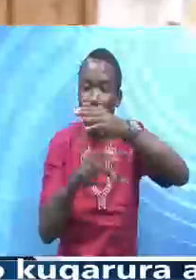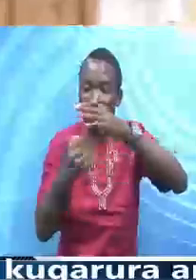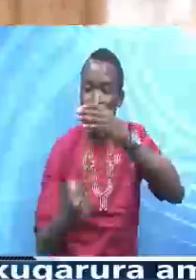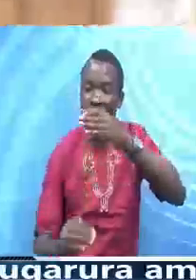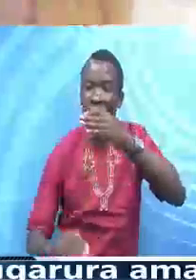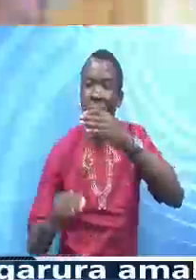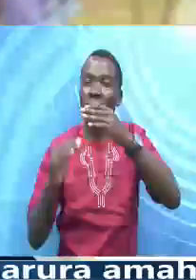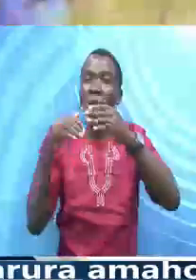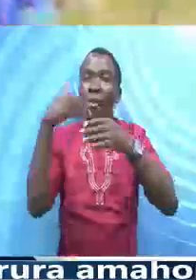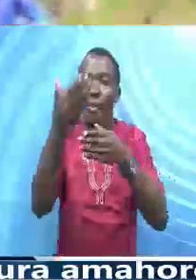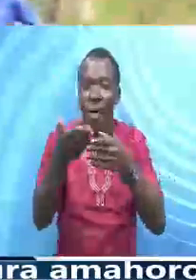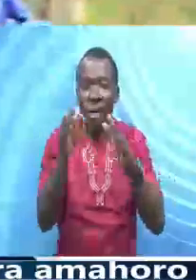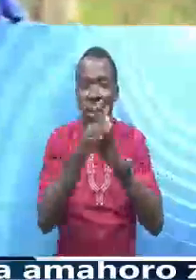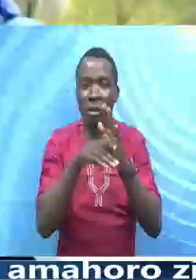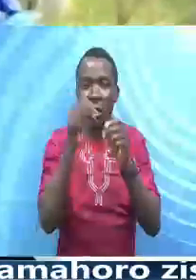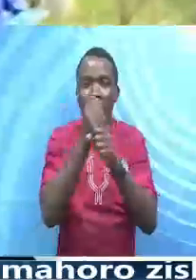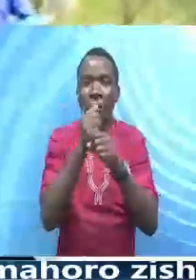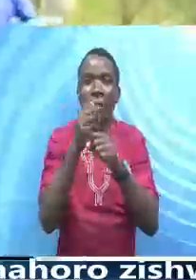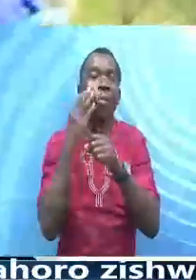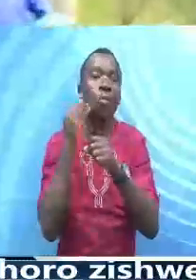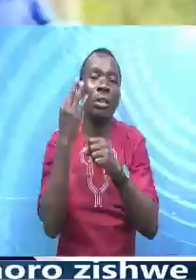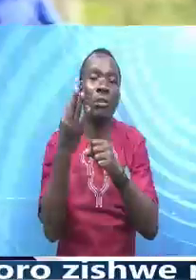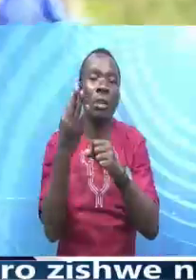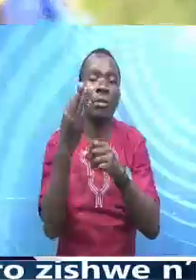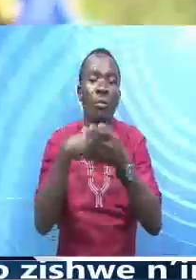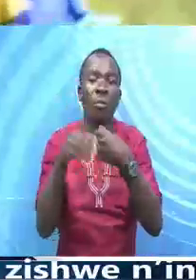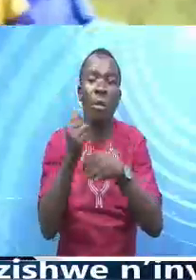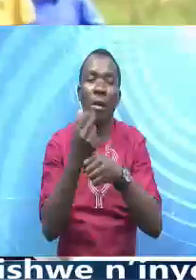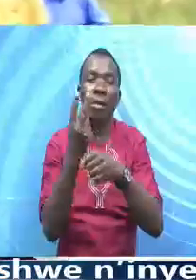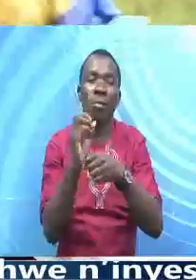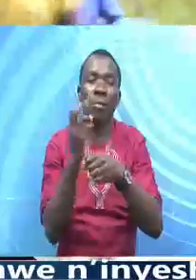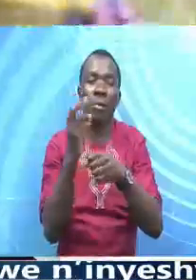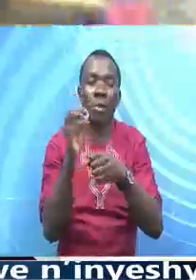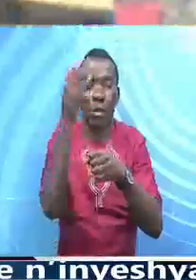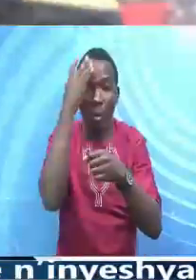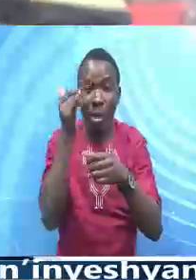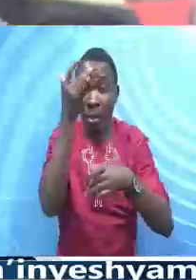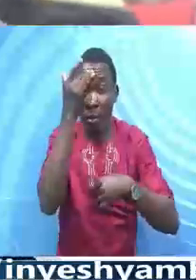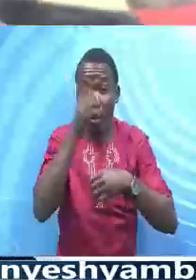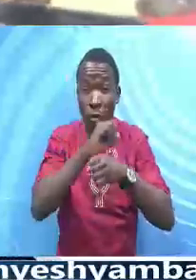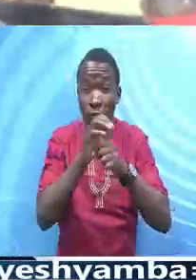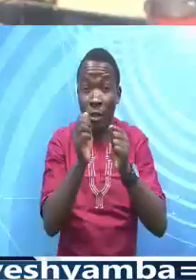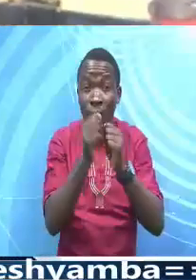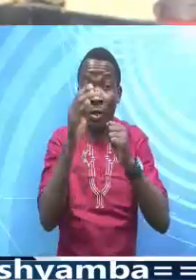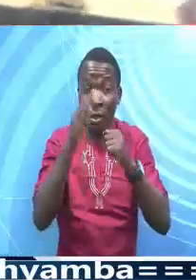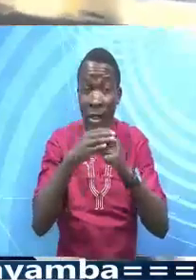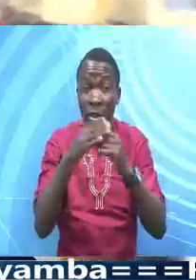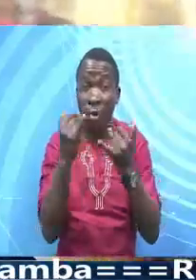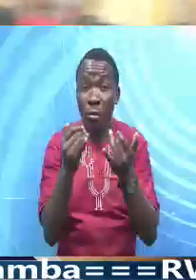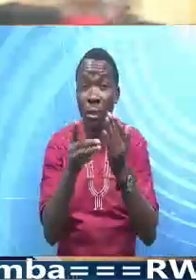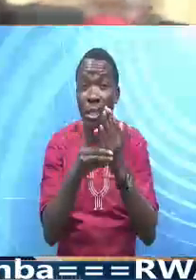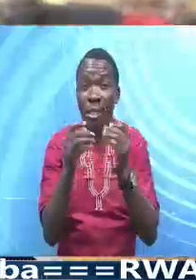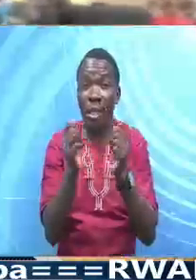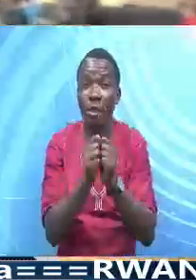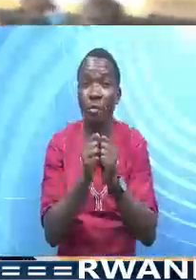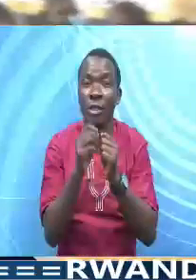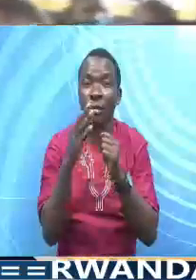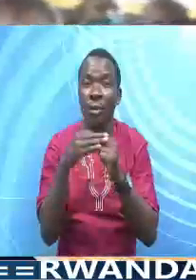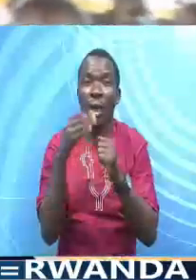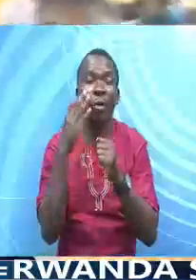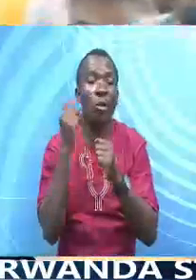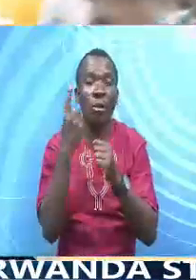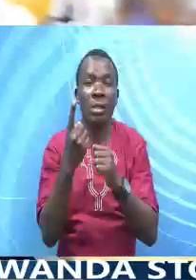yarafunzwe mu kwezi kwa Werurwe mu mwaka w'2020 kubera icyorezo cya COVID-19 kuri uyu wa 18 Mutarama nibwo amashuri y'incuke ndetse n'icyiciro